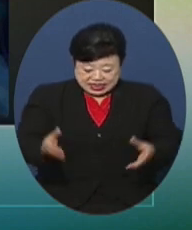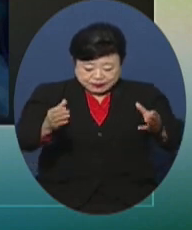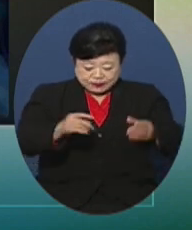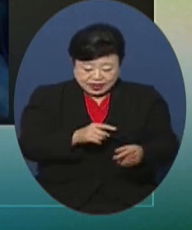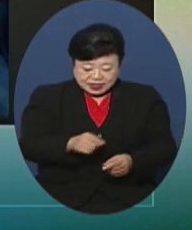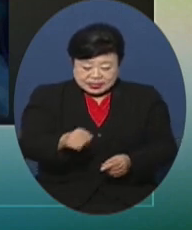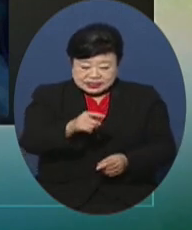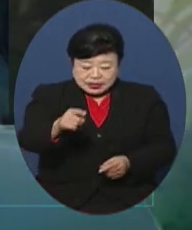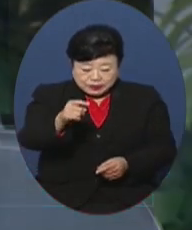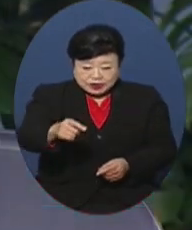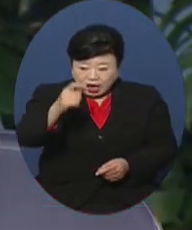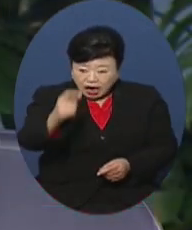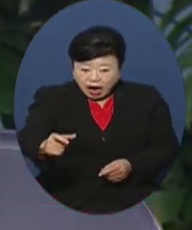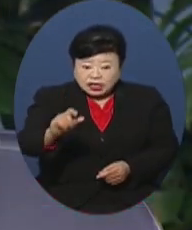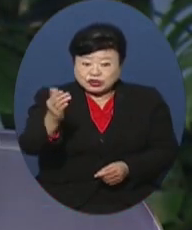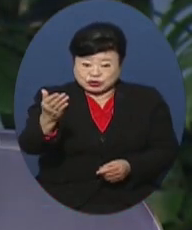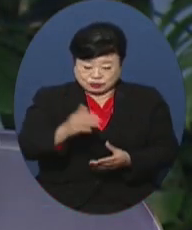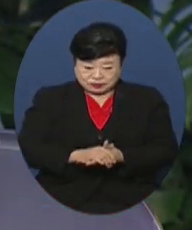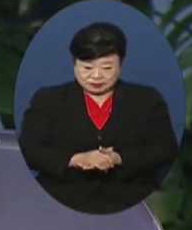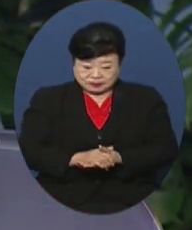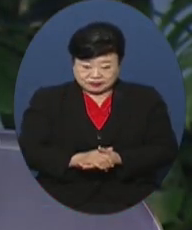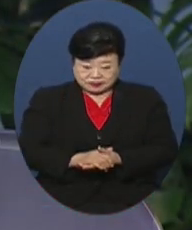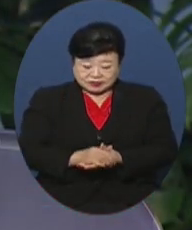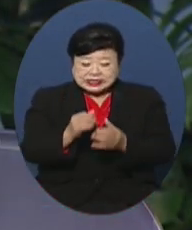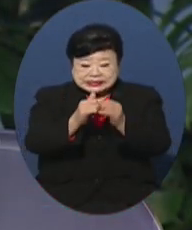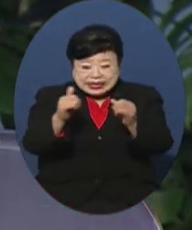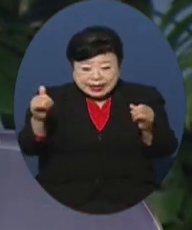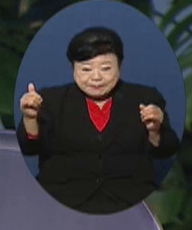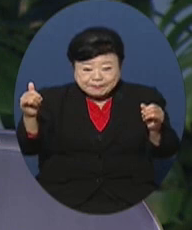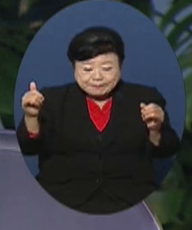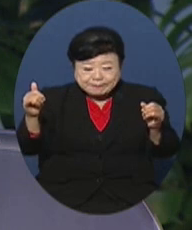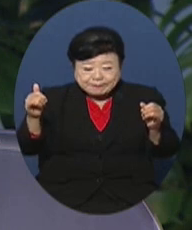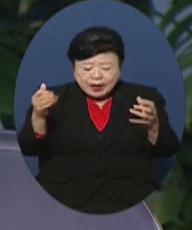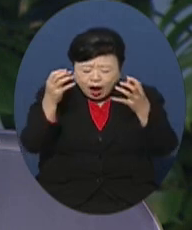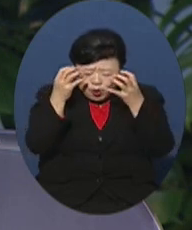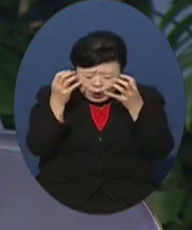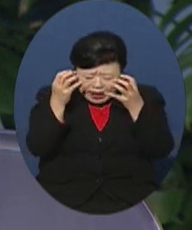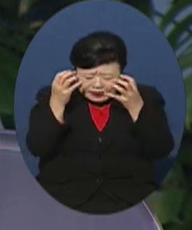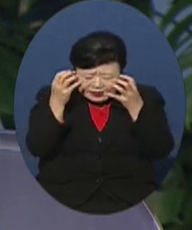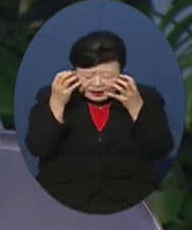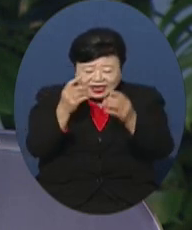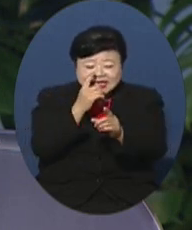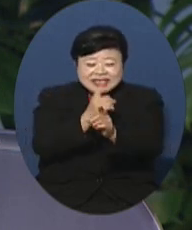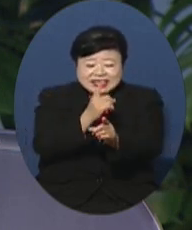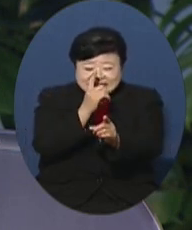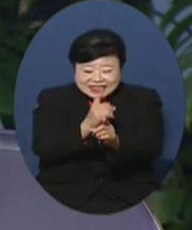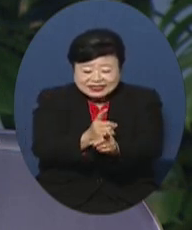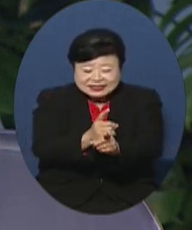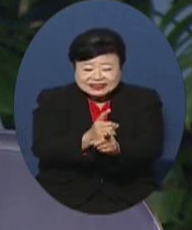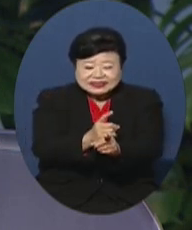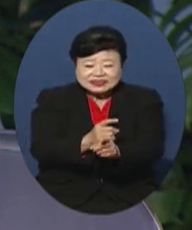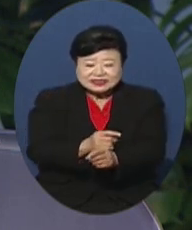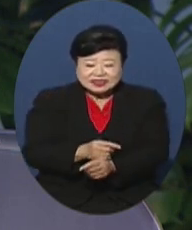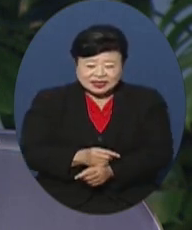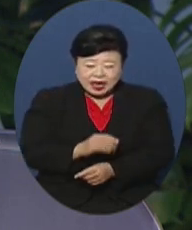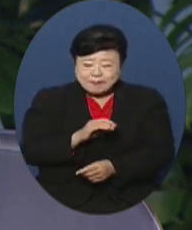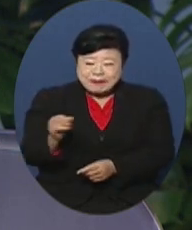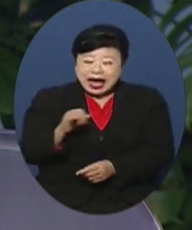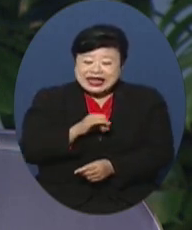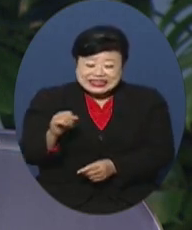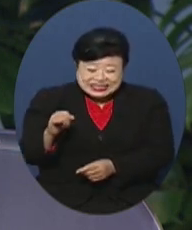강해졌다는 것입니다. 여러분, 사람의 고난을 이겨낼 때 마디가